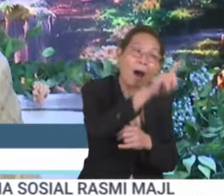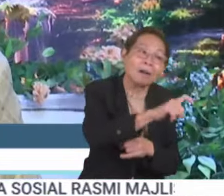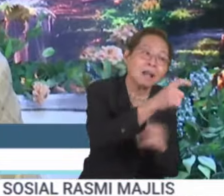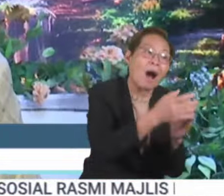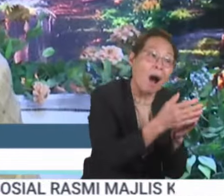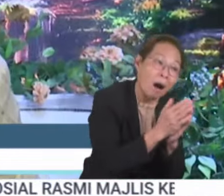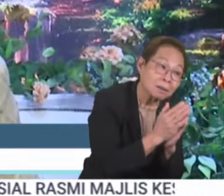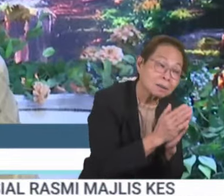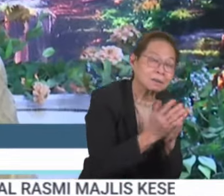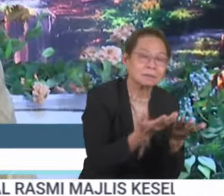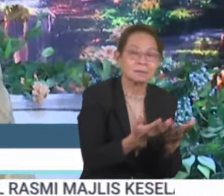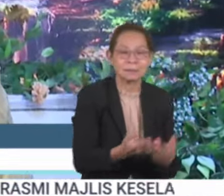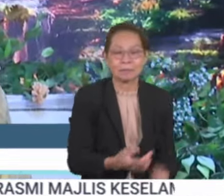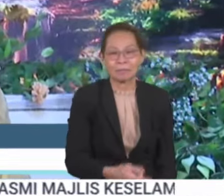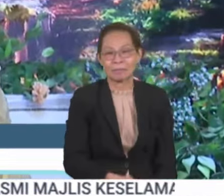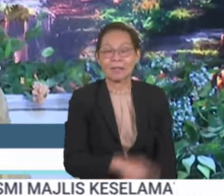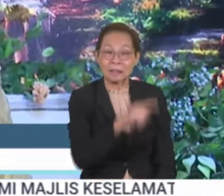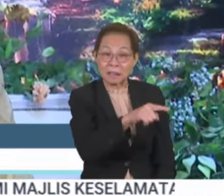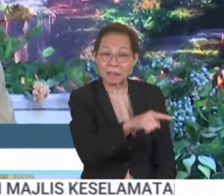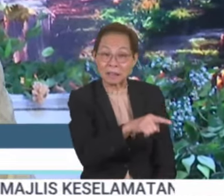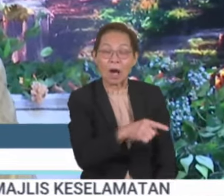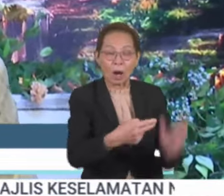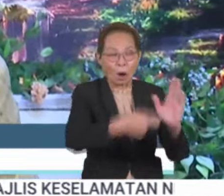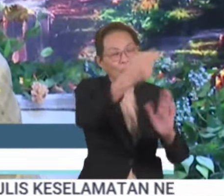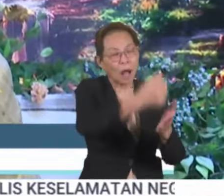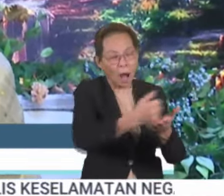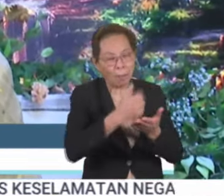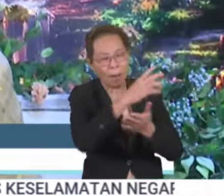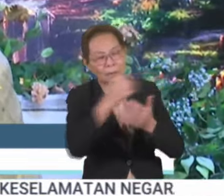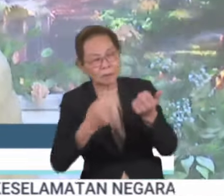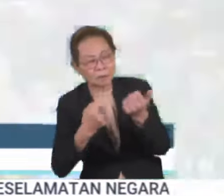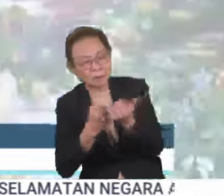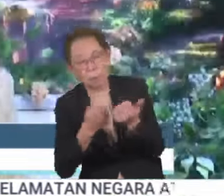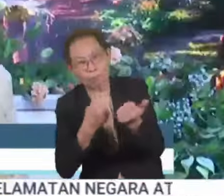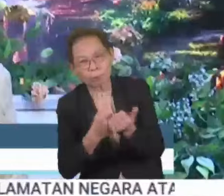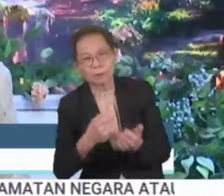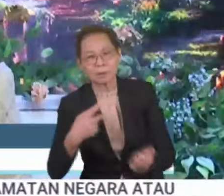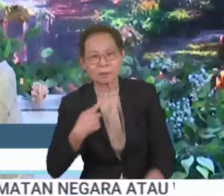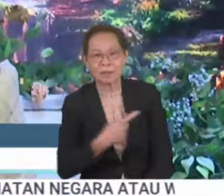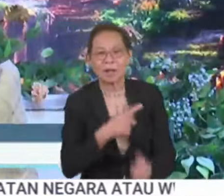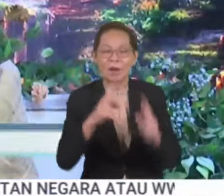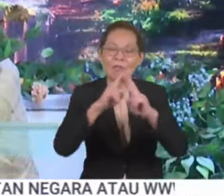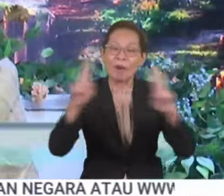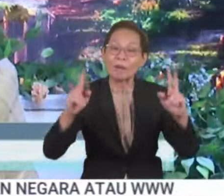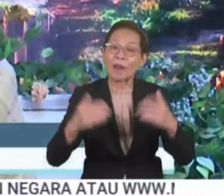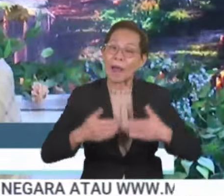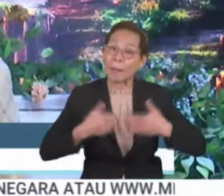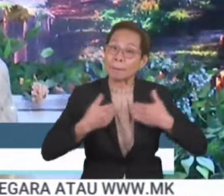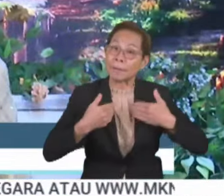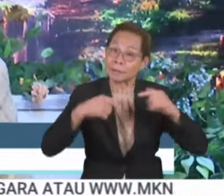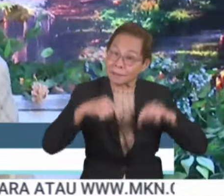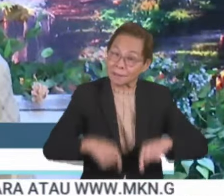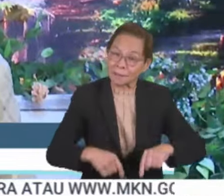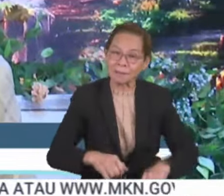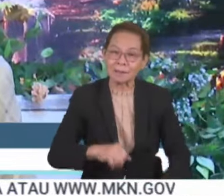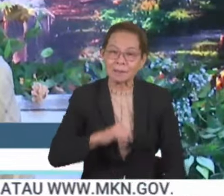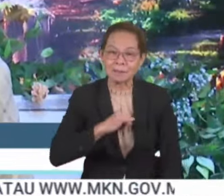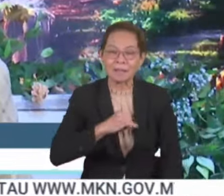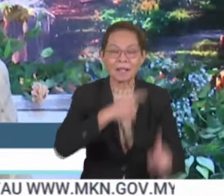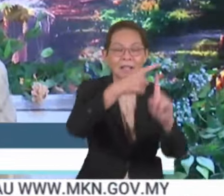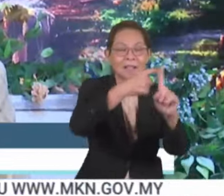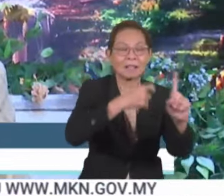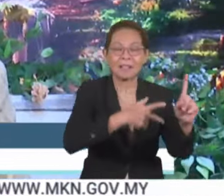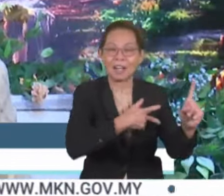without hesitation. They help us out and support us accordingly. I'm very happy with this. And saya juga dari